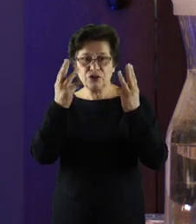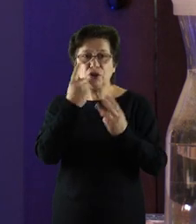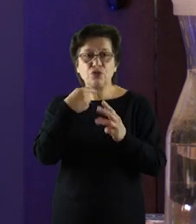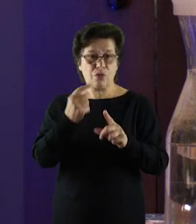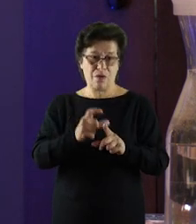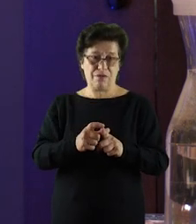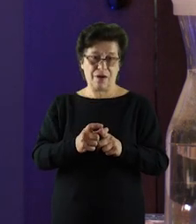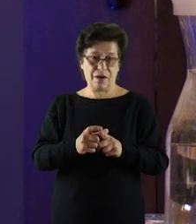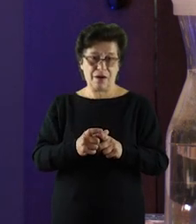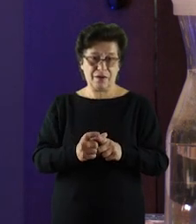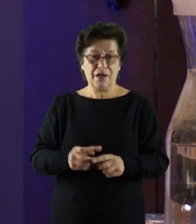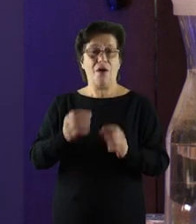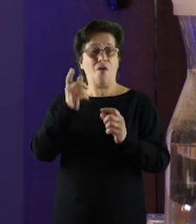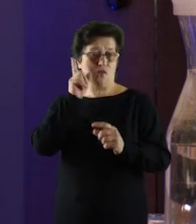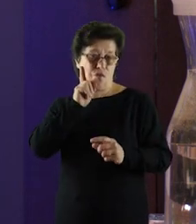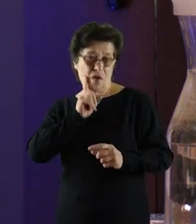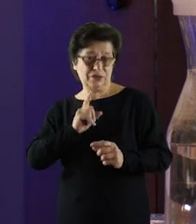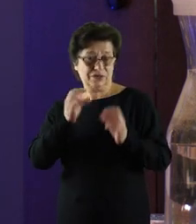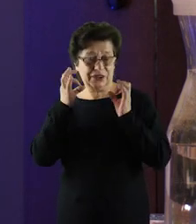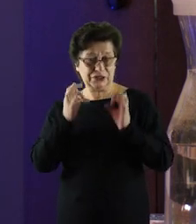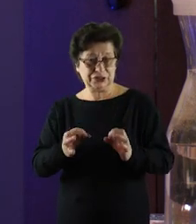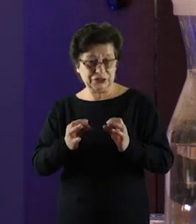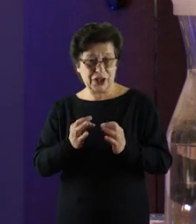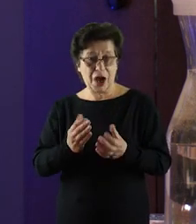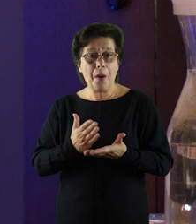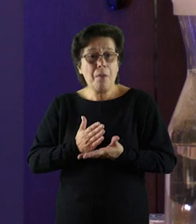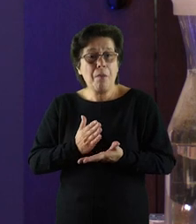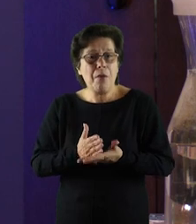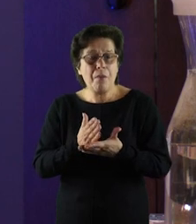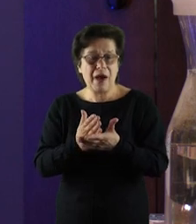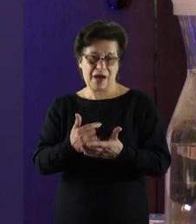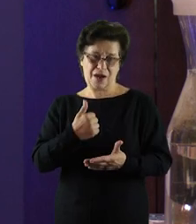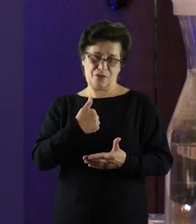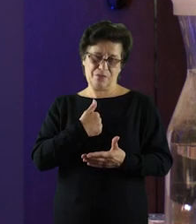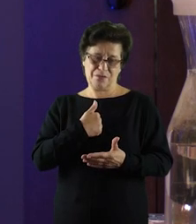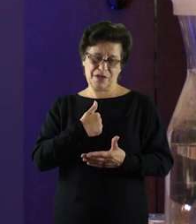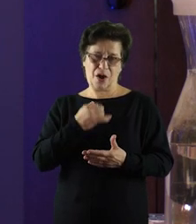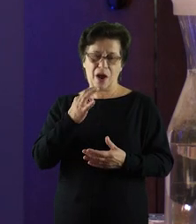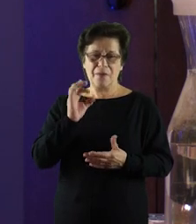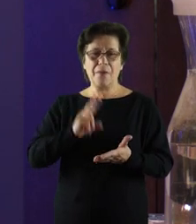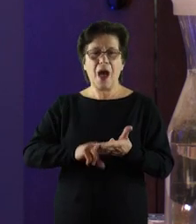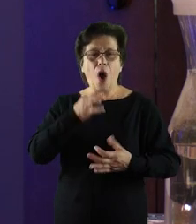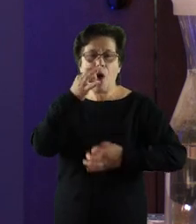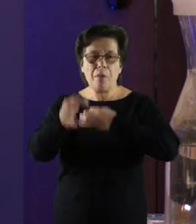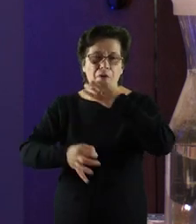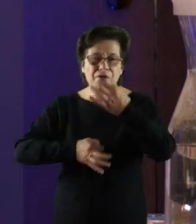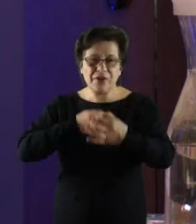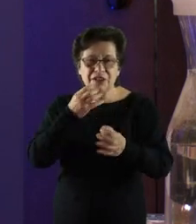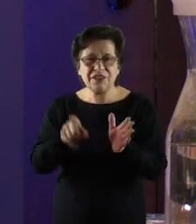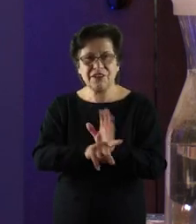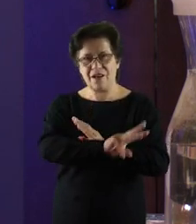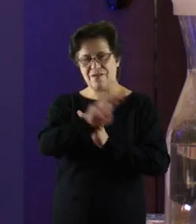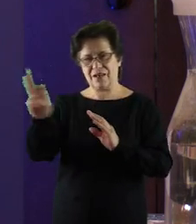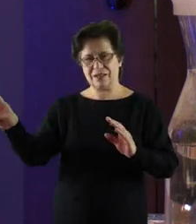Dzisiaj właśnie te słowa pomagają mi tworzyć opowieści dla was. Dziękuję, Patryku. Świetne pytanie. Kto